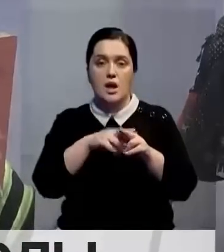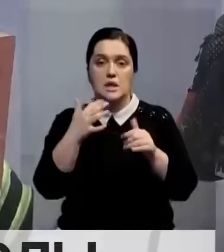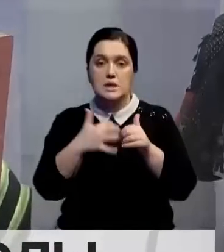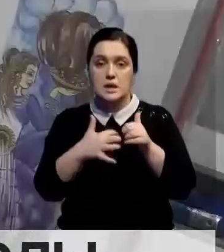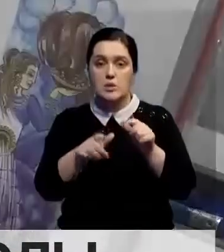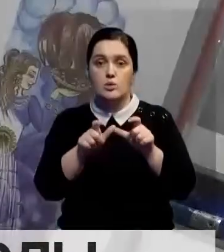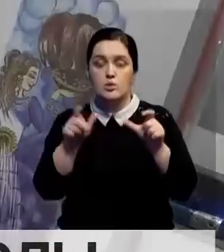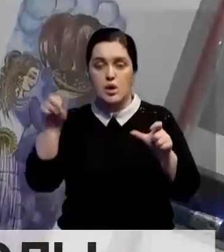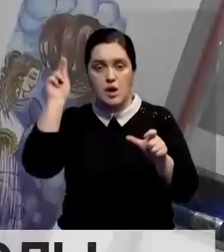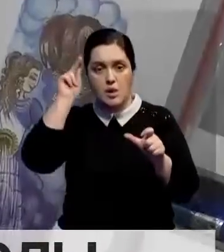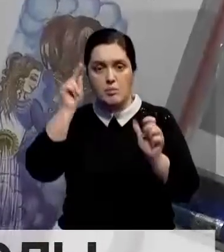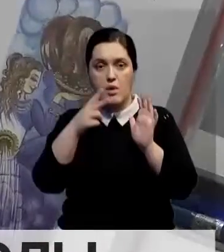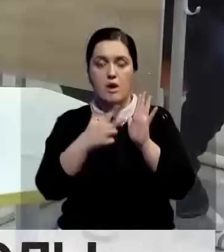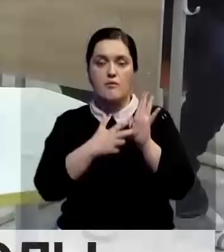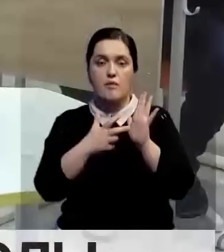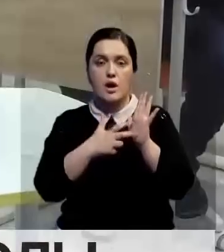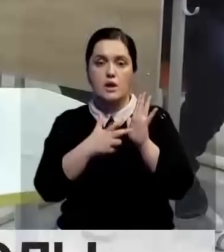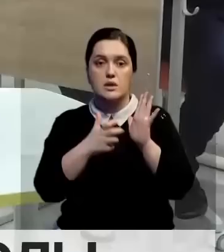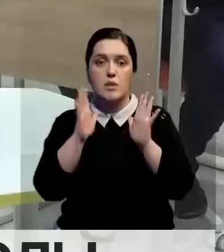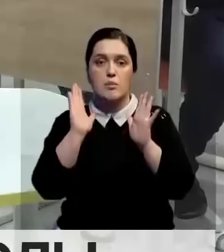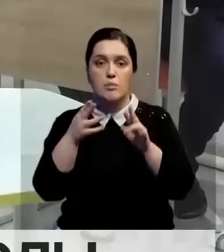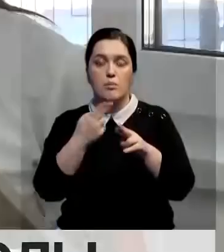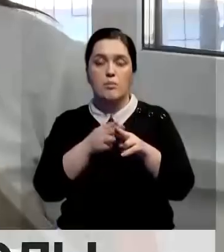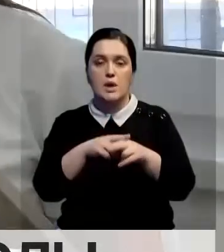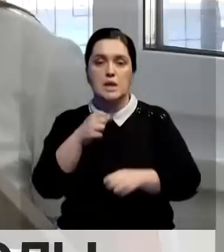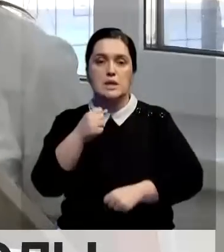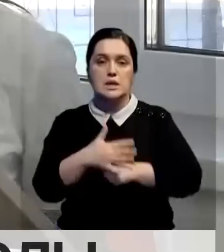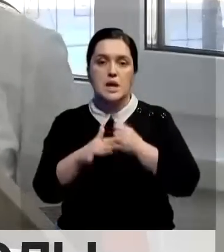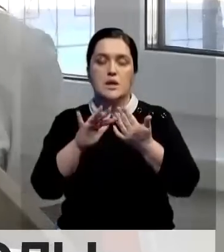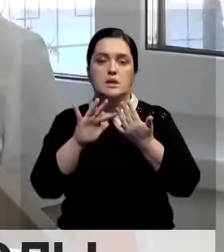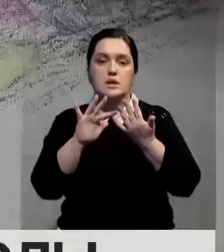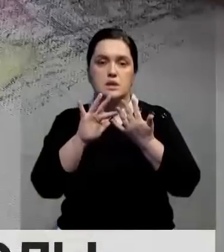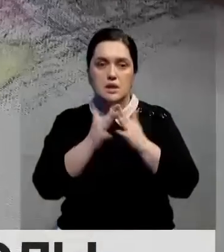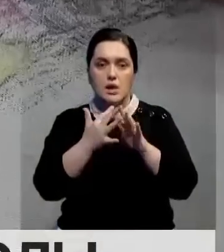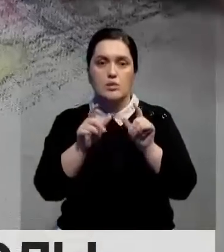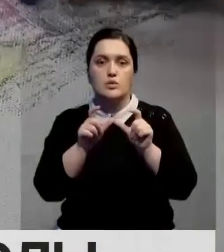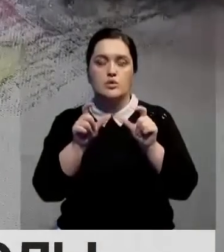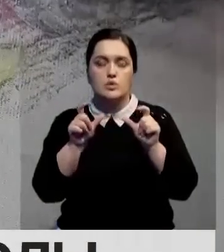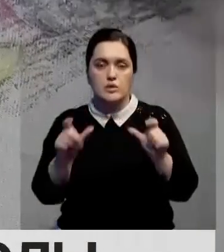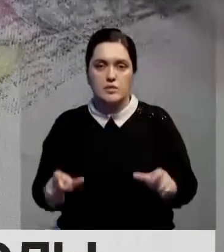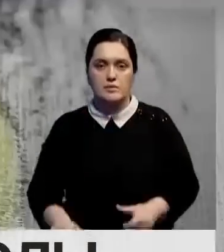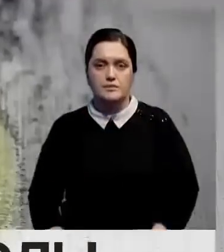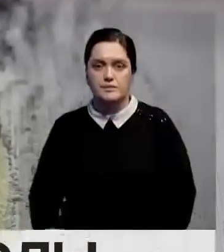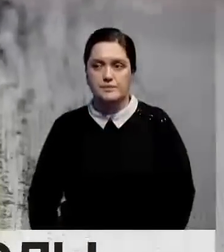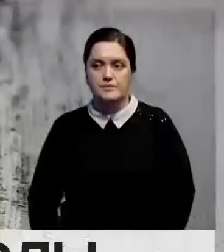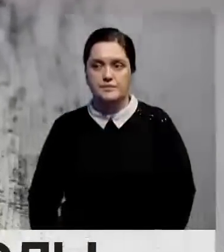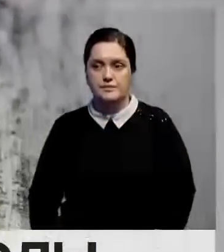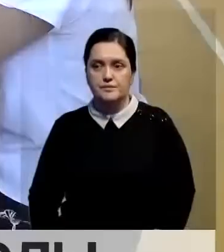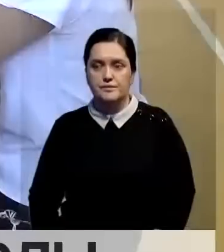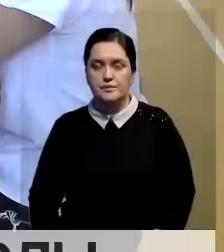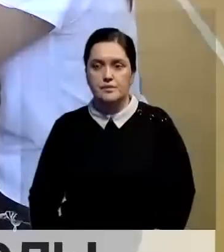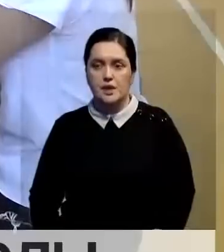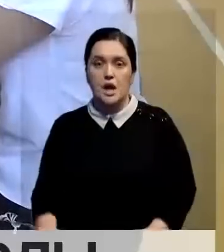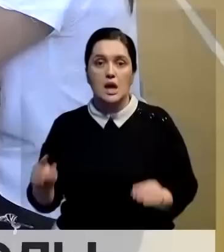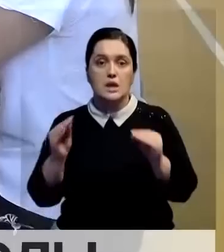школа, где обучаются свыше 800 учеников, станет опорным центром сельских малокомплектных школ, уверены представители фонда. Это